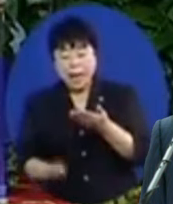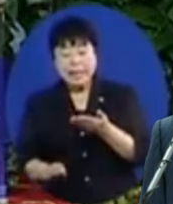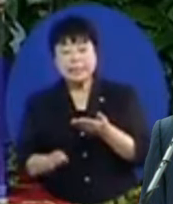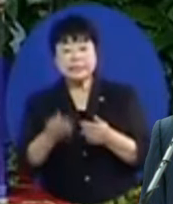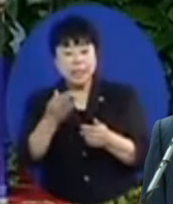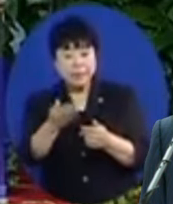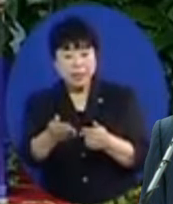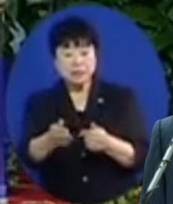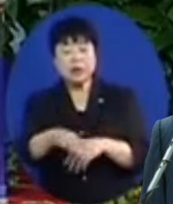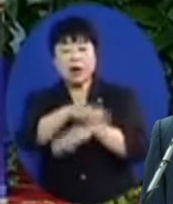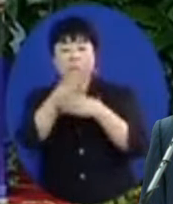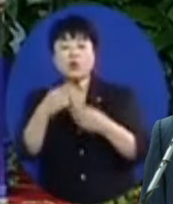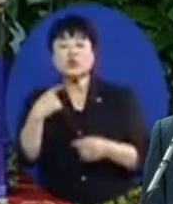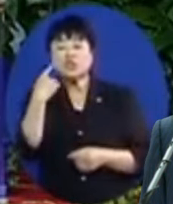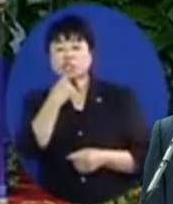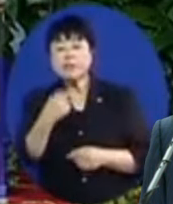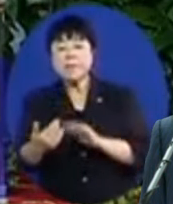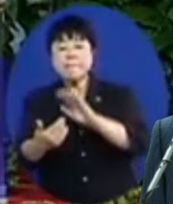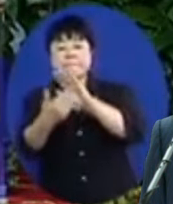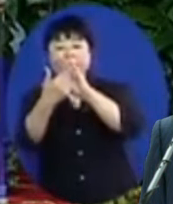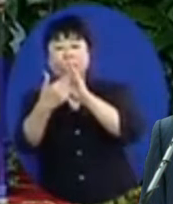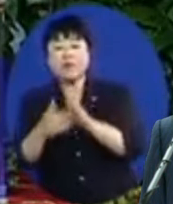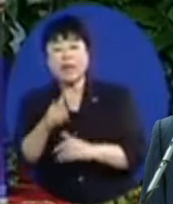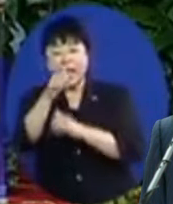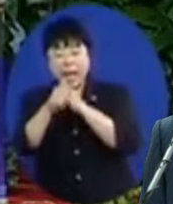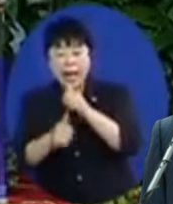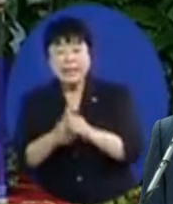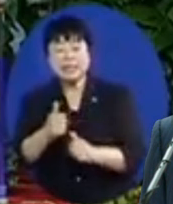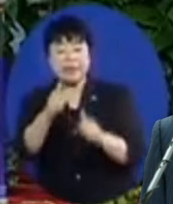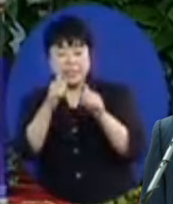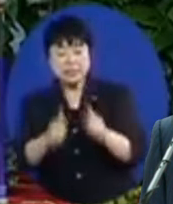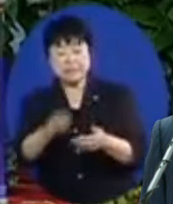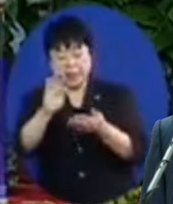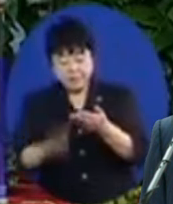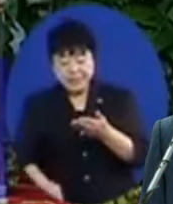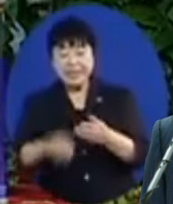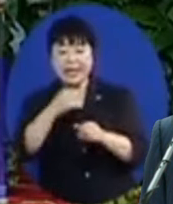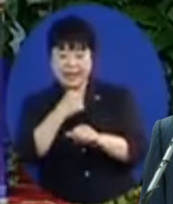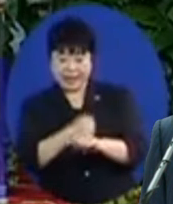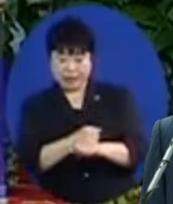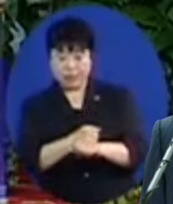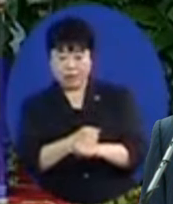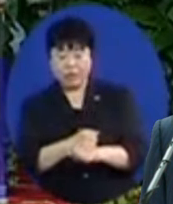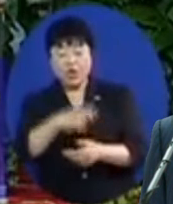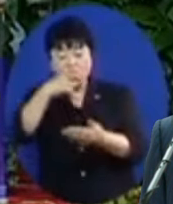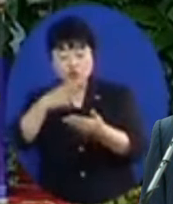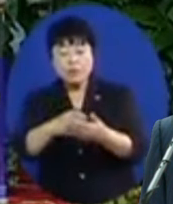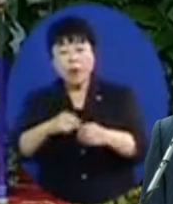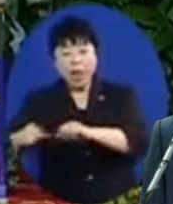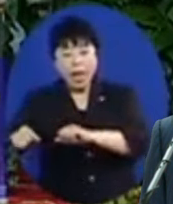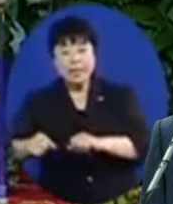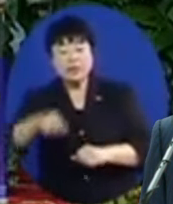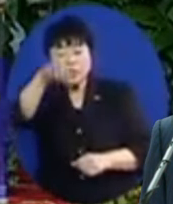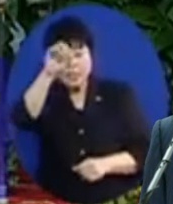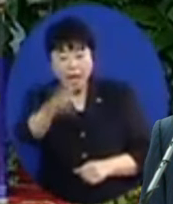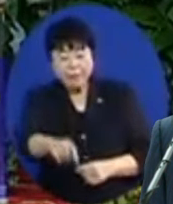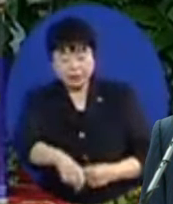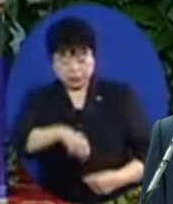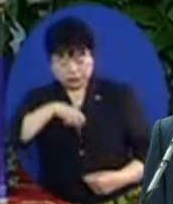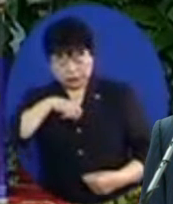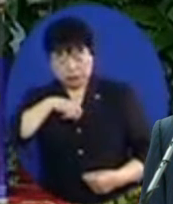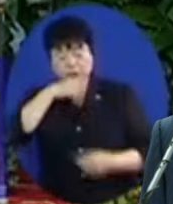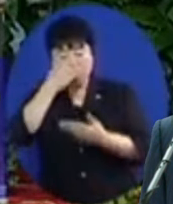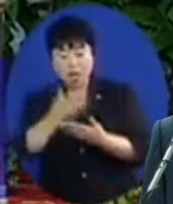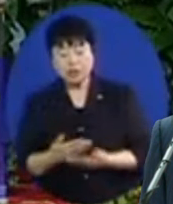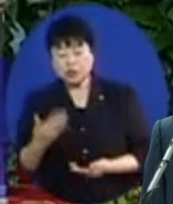것이니 이는 모든 입을 막고 온 세상으로 하나님의 심판 아래에 있게 하려 하심이라. 그러므로 율법의 행위로 그의 앞에 의롭다 하심을